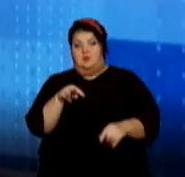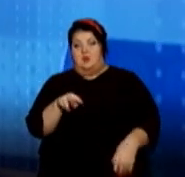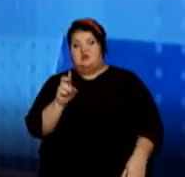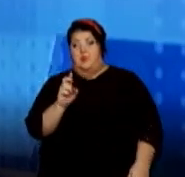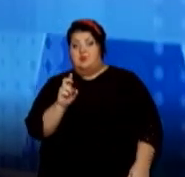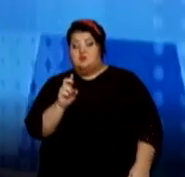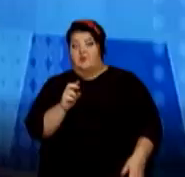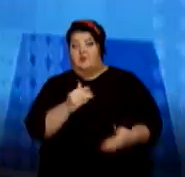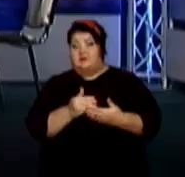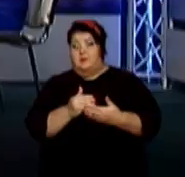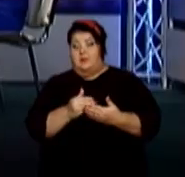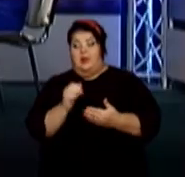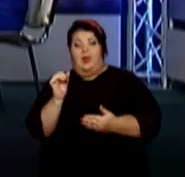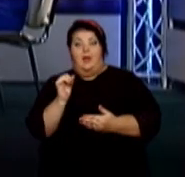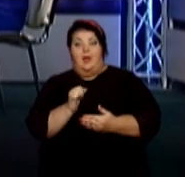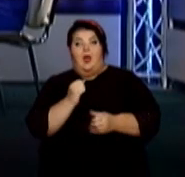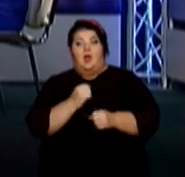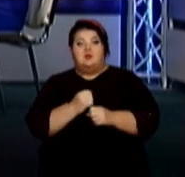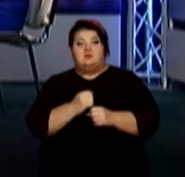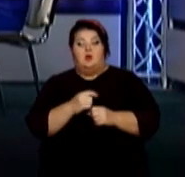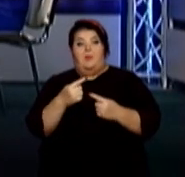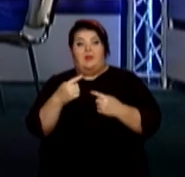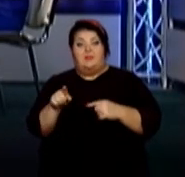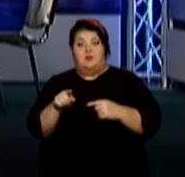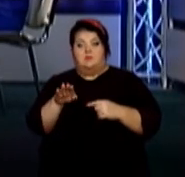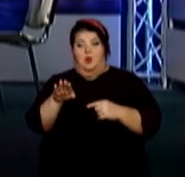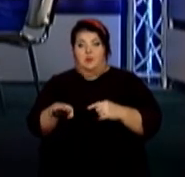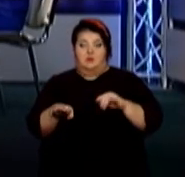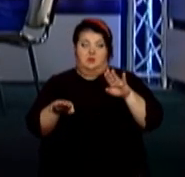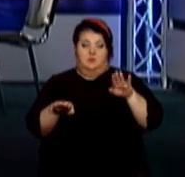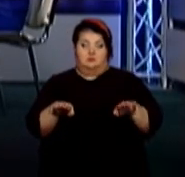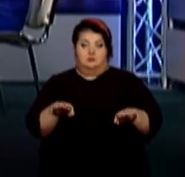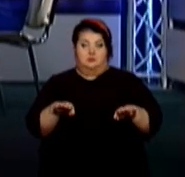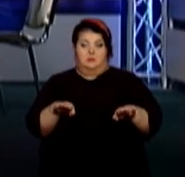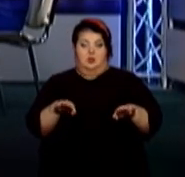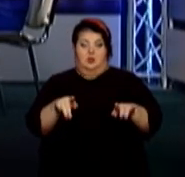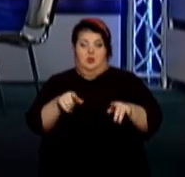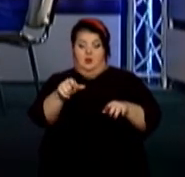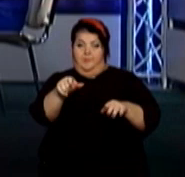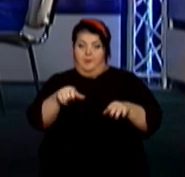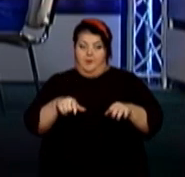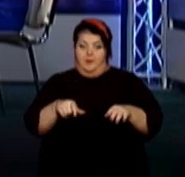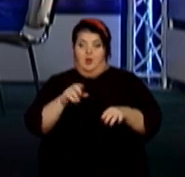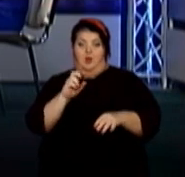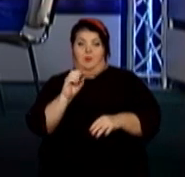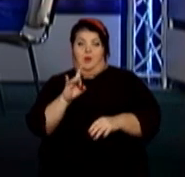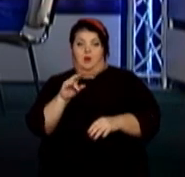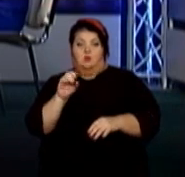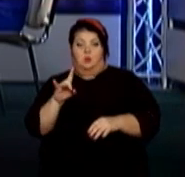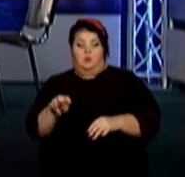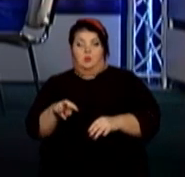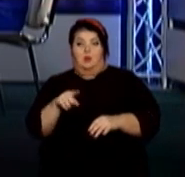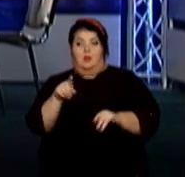так. А зробити іншим покриттям, відокремити її бордюром, перебриком називається, а також